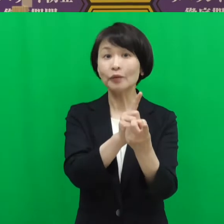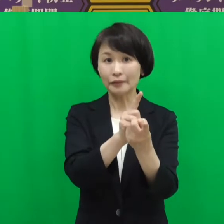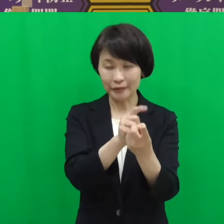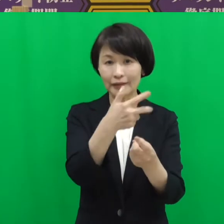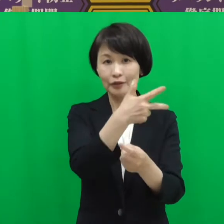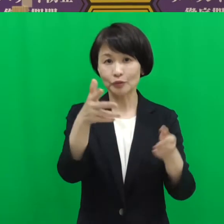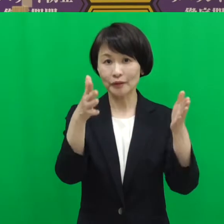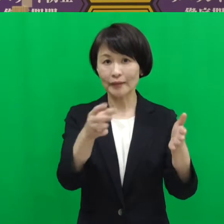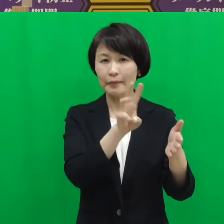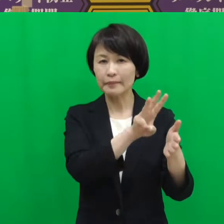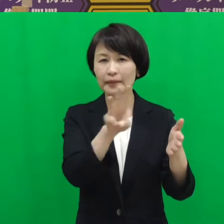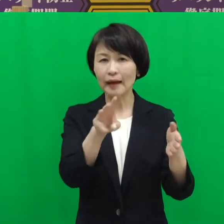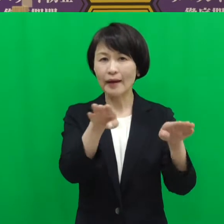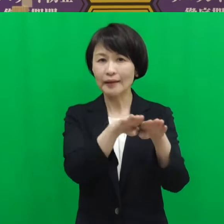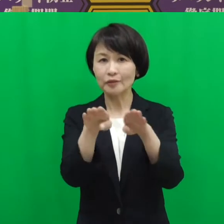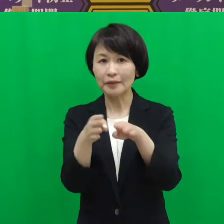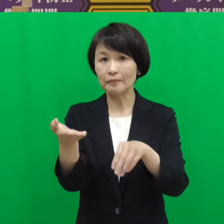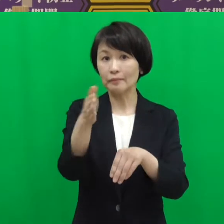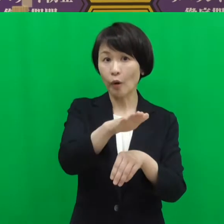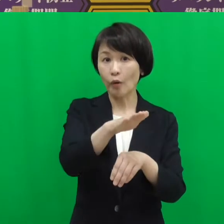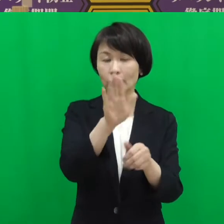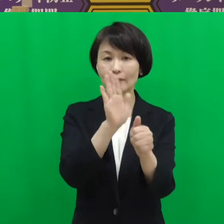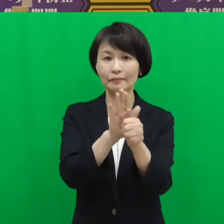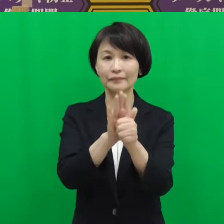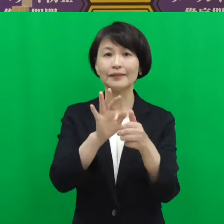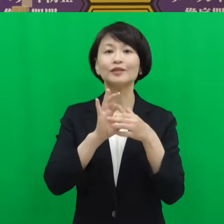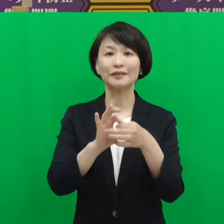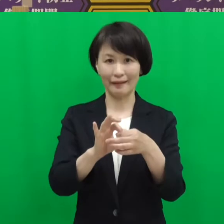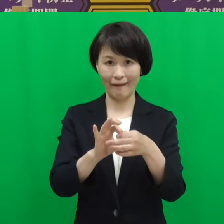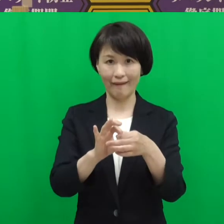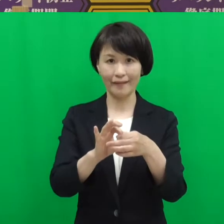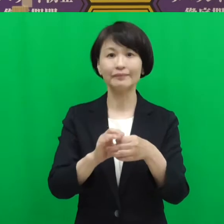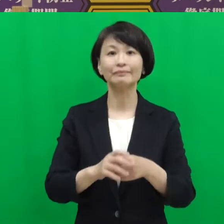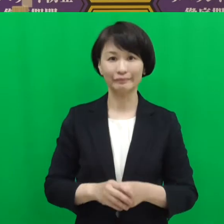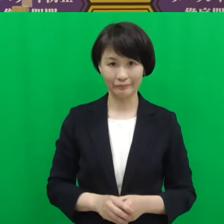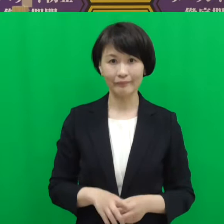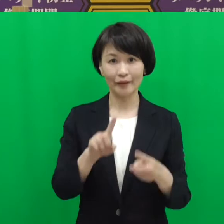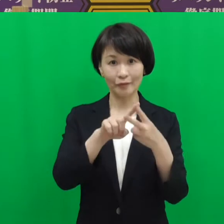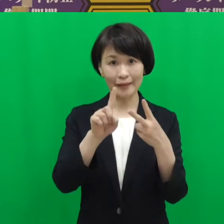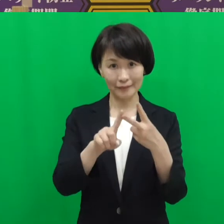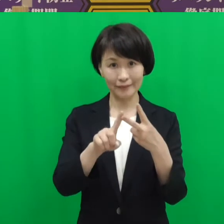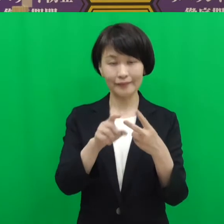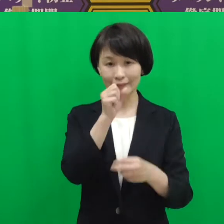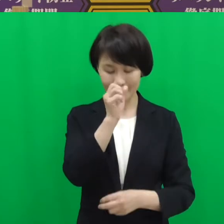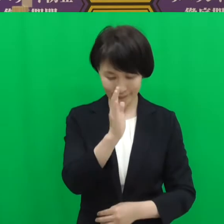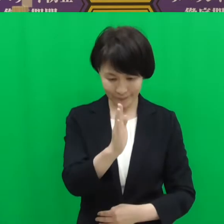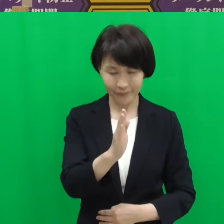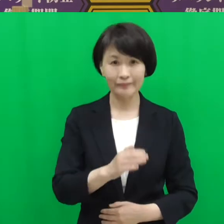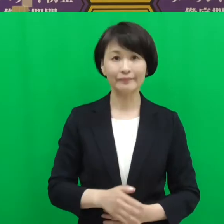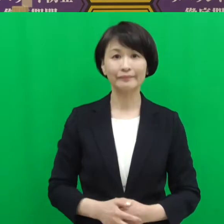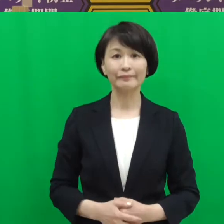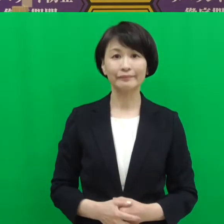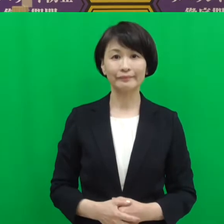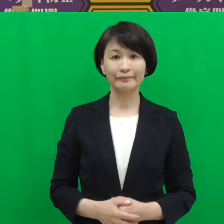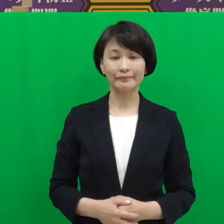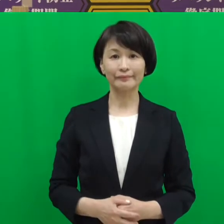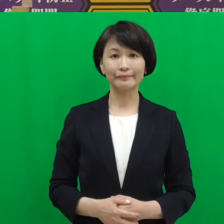休3日制導入支援事業についてでございます。それでは2件続けてよろしくお願いいたします。 は